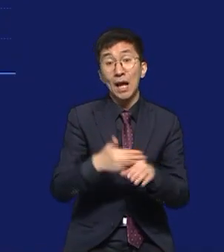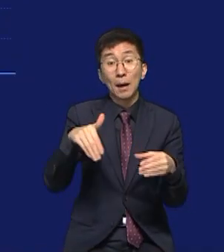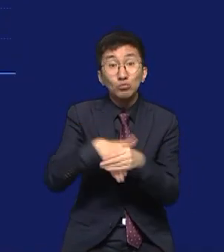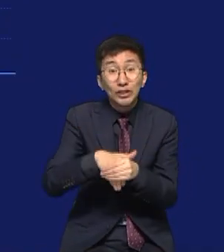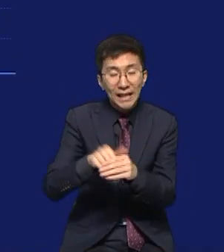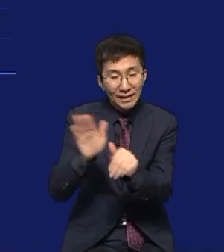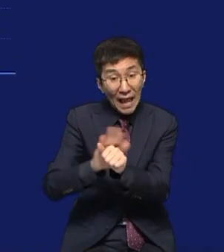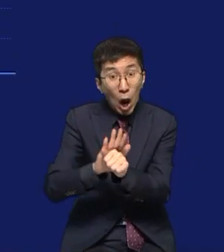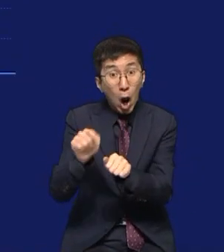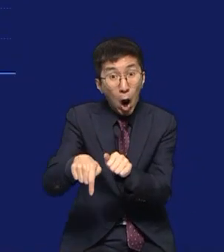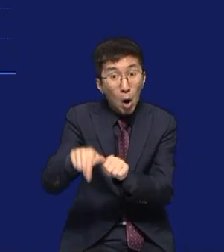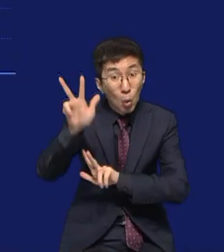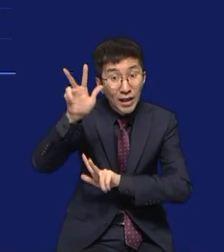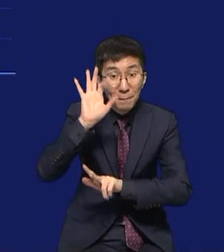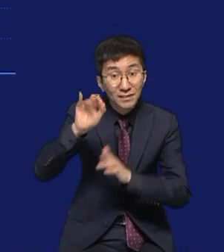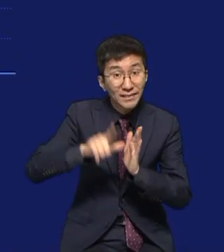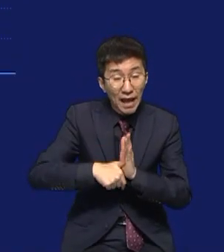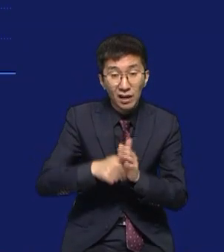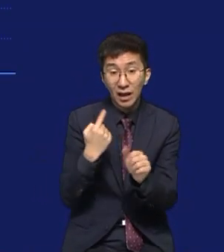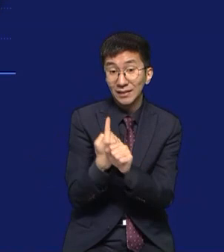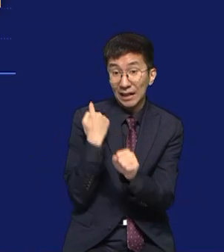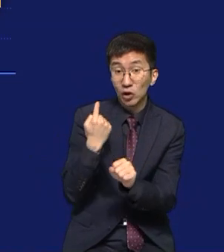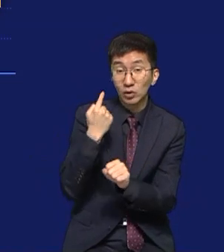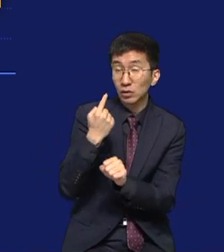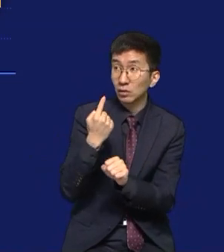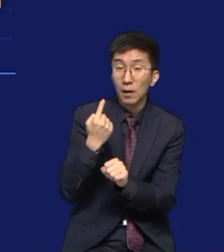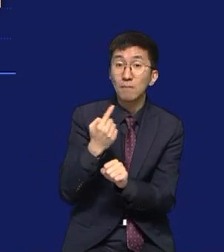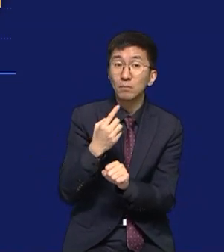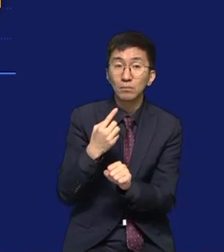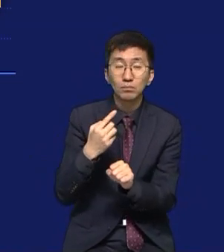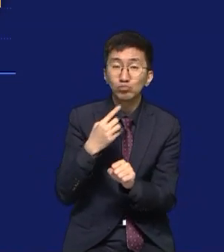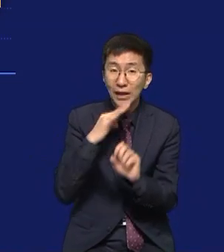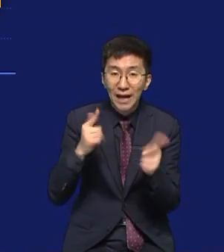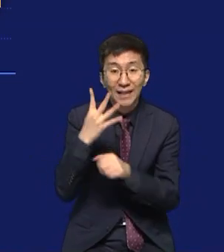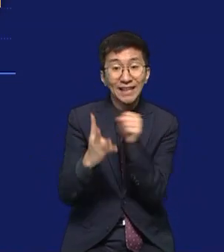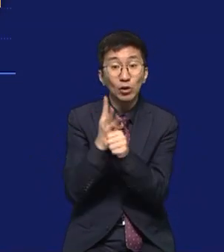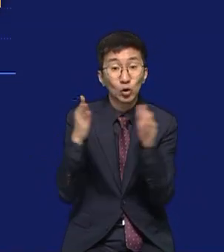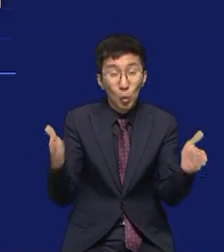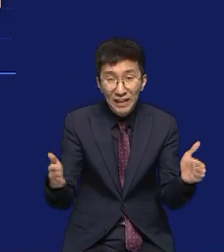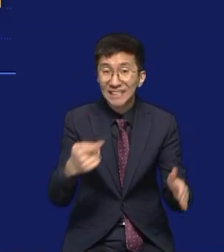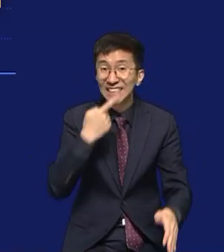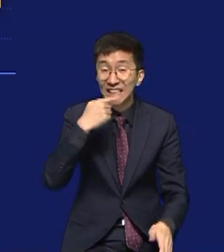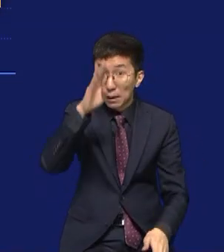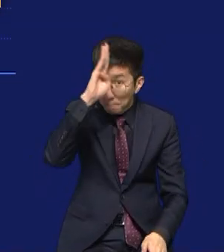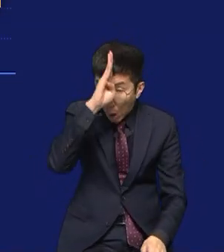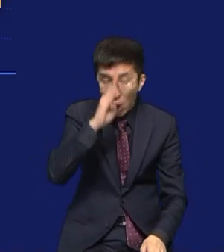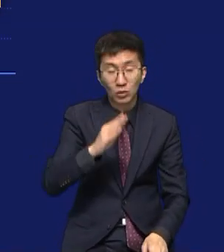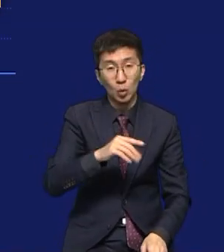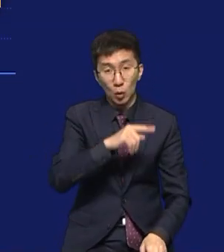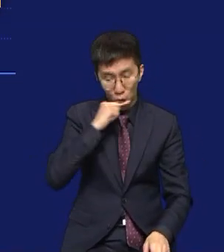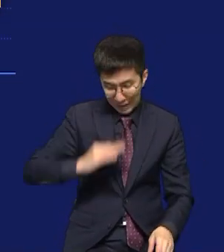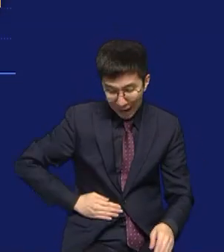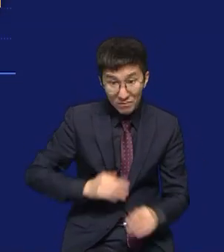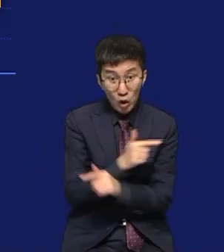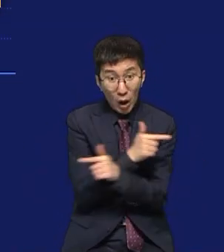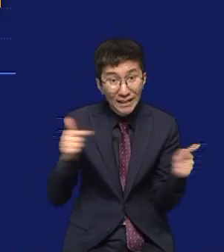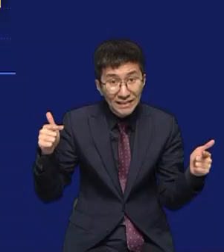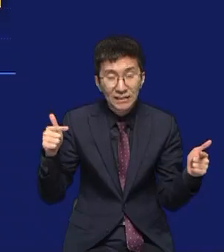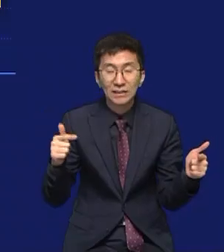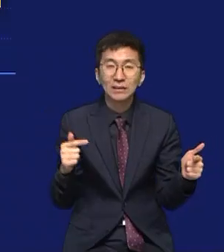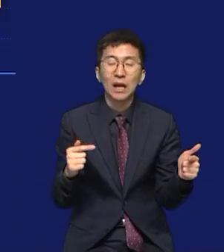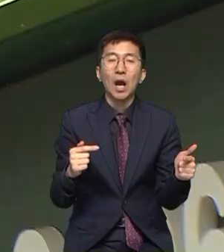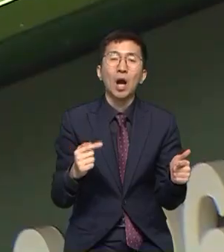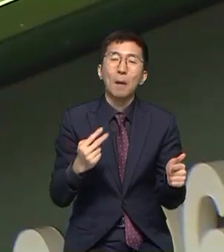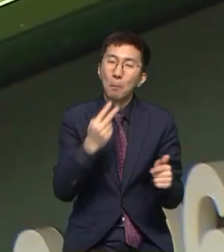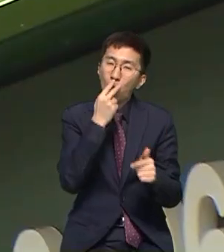건강보험 보장성 강화 대책은 지난 4년간 백혈병, 췌장암 등 중증 고액 질환에 건보 재정을 집중